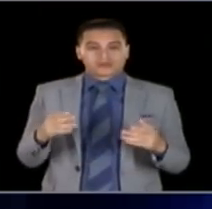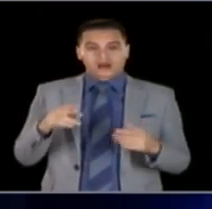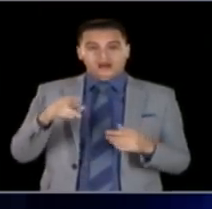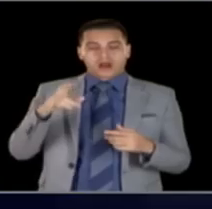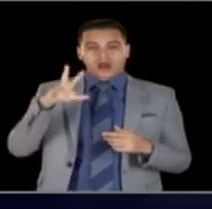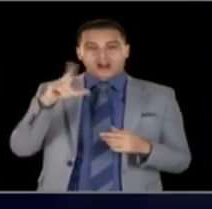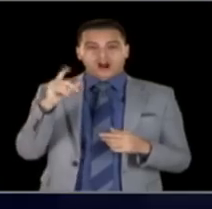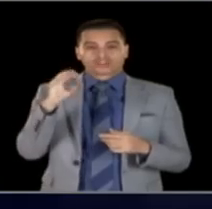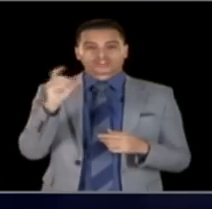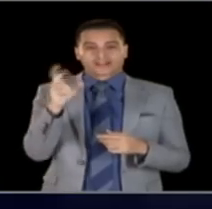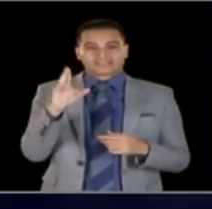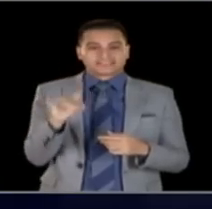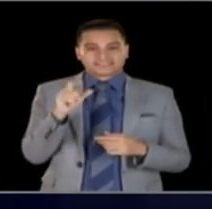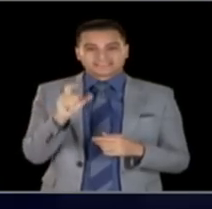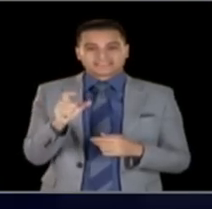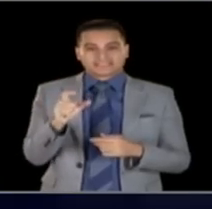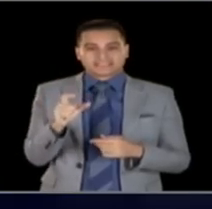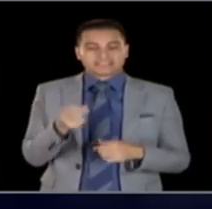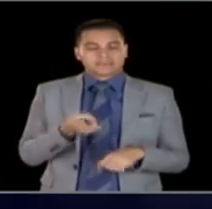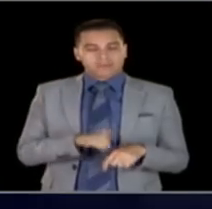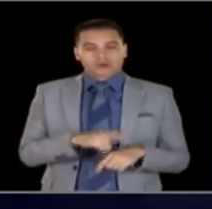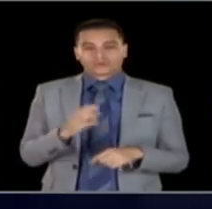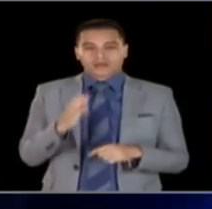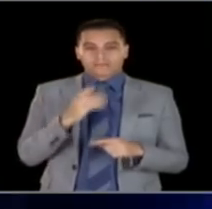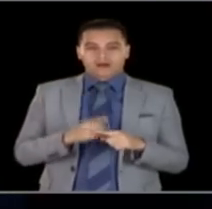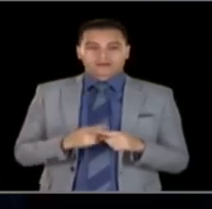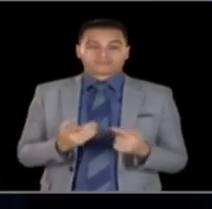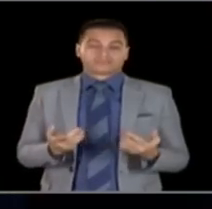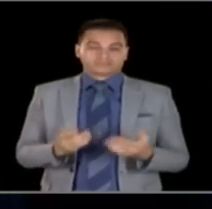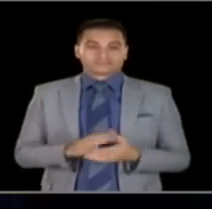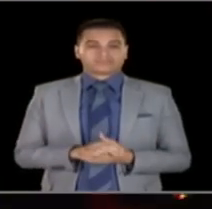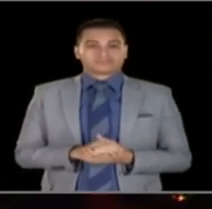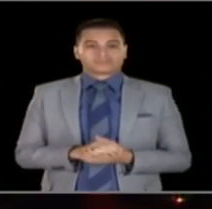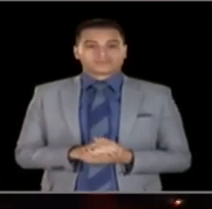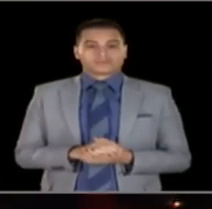الأرجنتين. الأرجنتين برضو إجابة خاطئة.